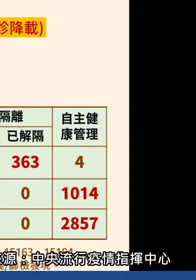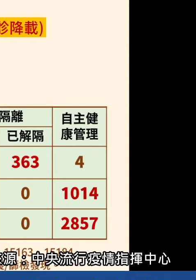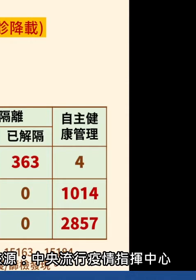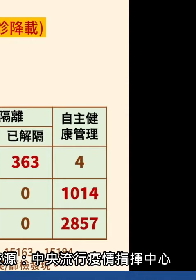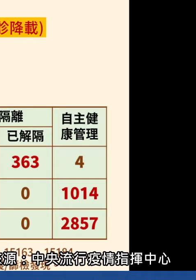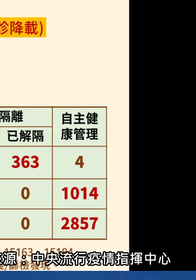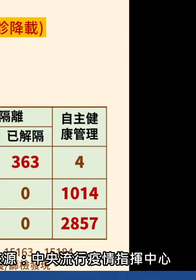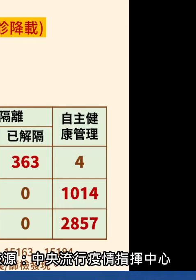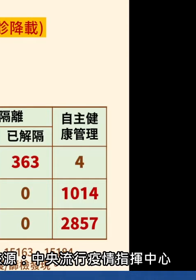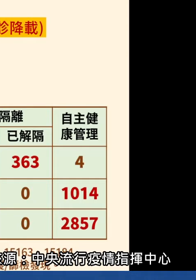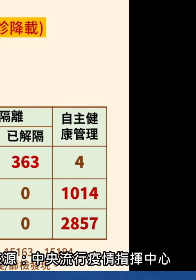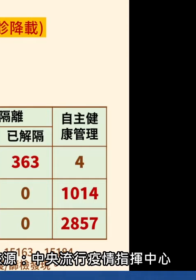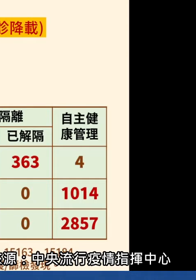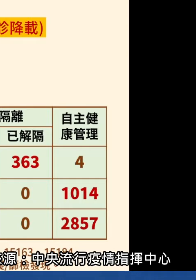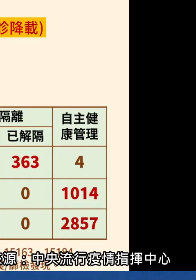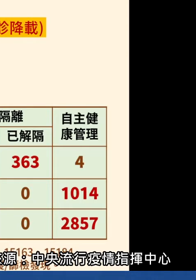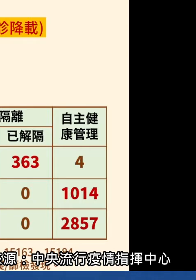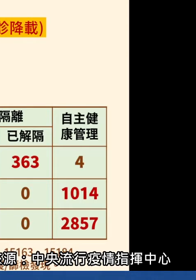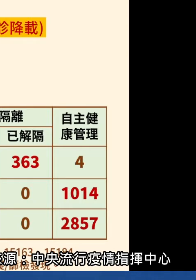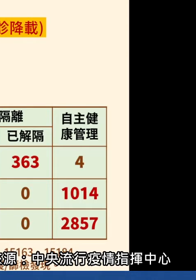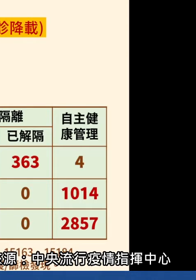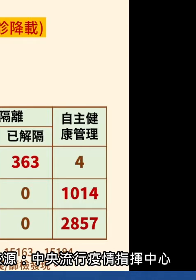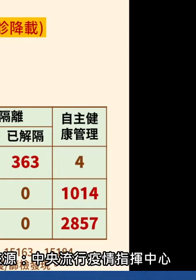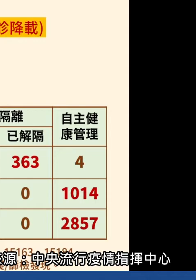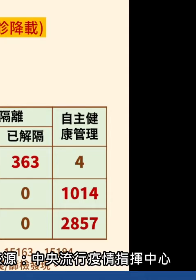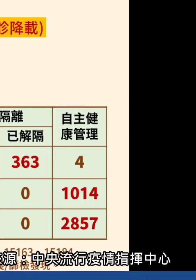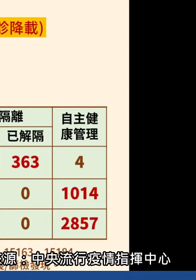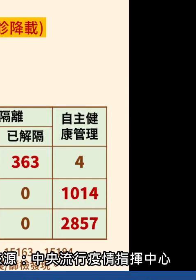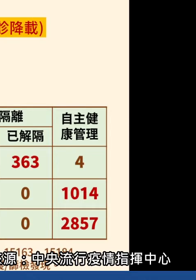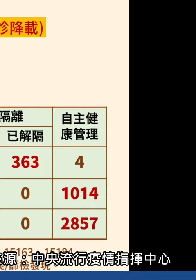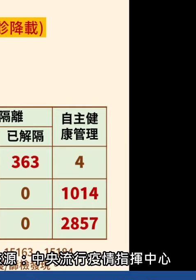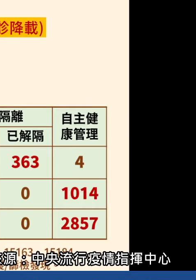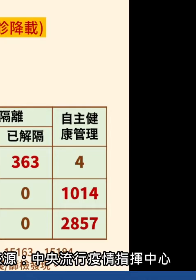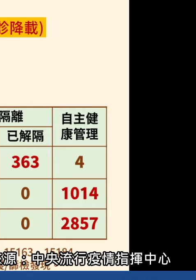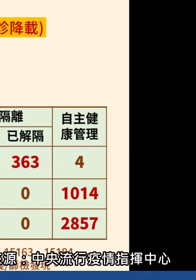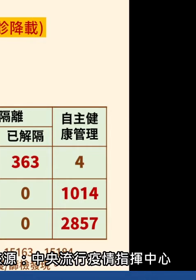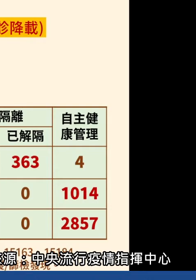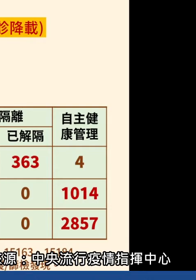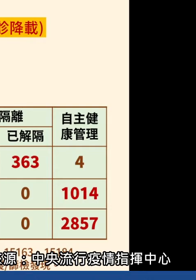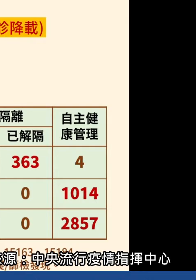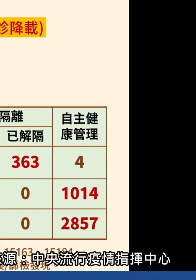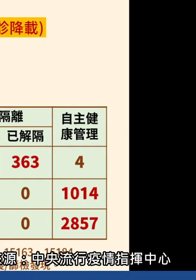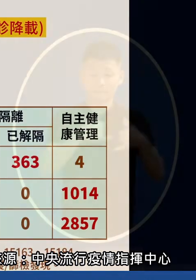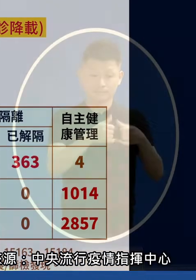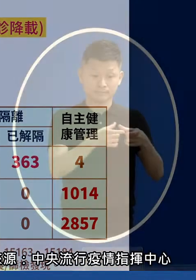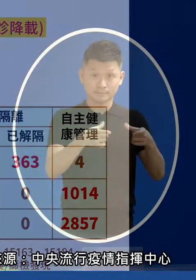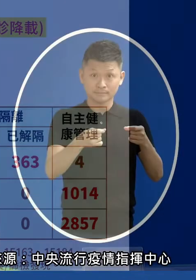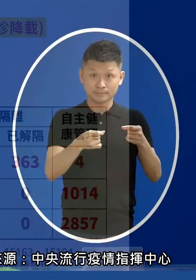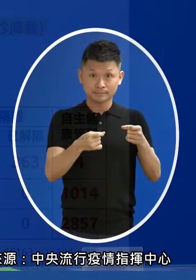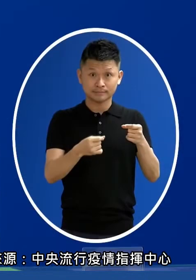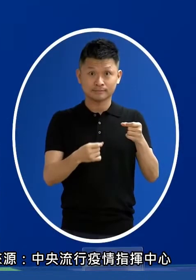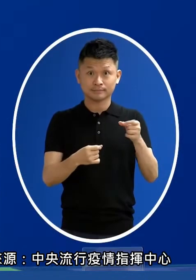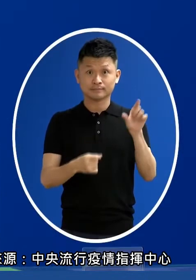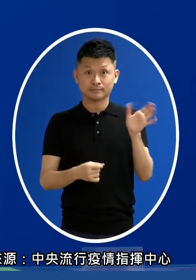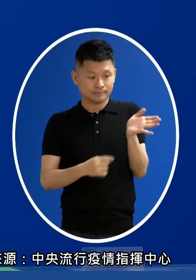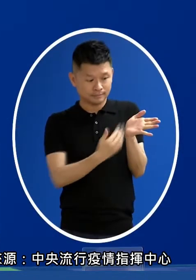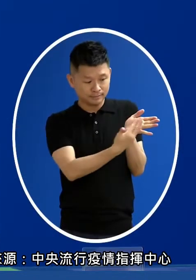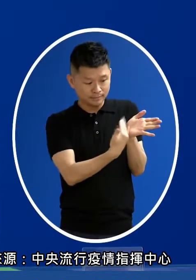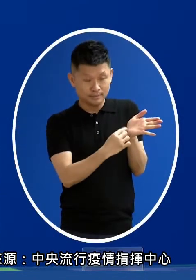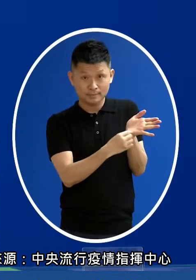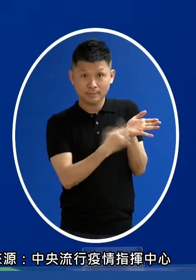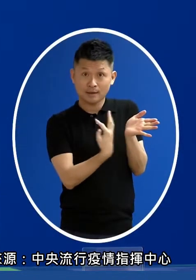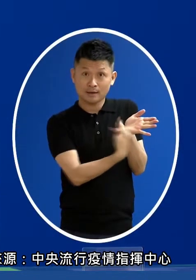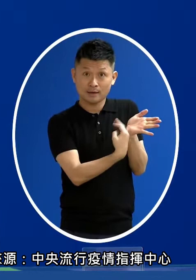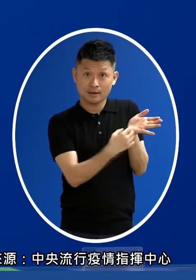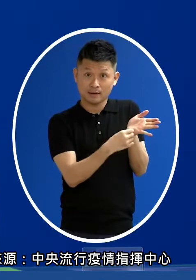进行第三次全院筛检，若全数呈现阴性，医院将会恢复营运。疫苗医院登记系统